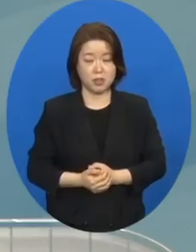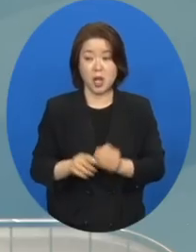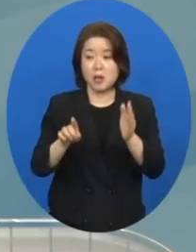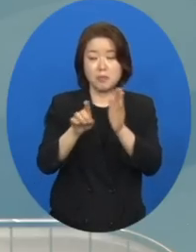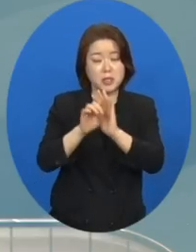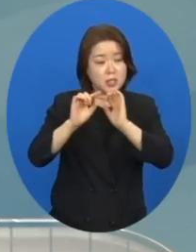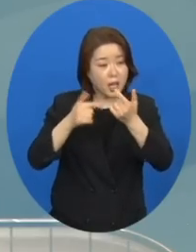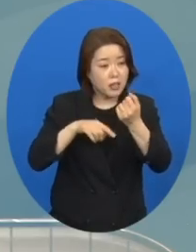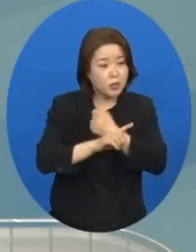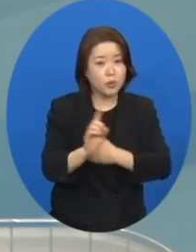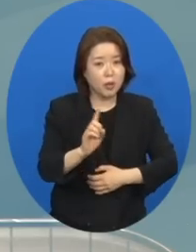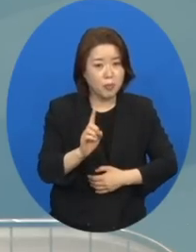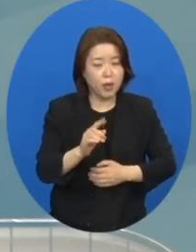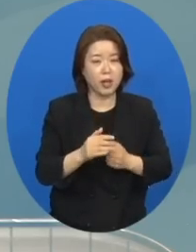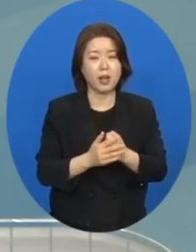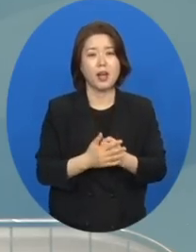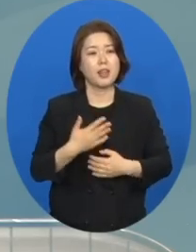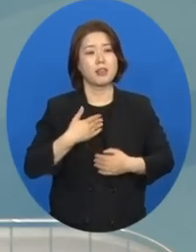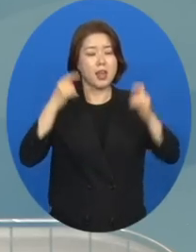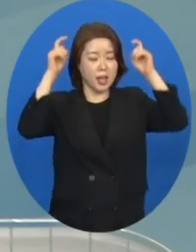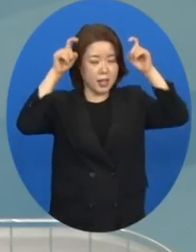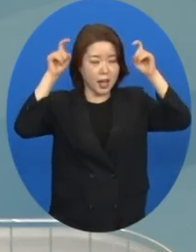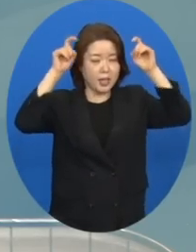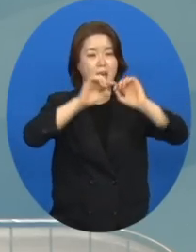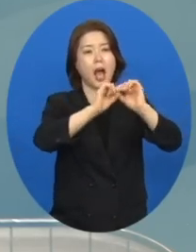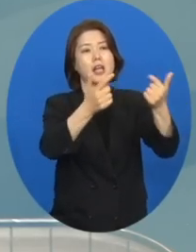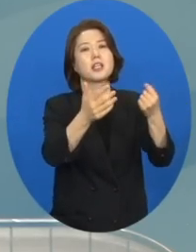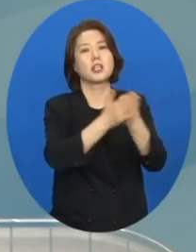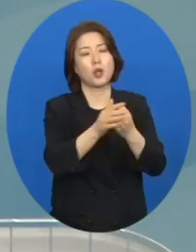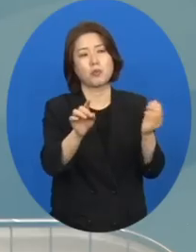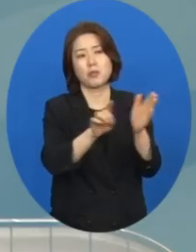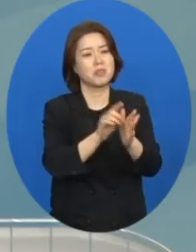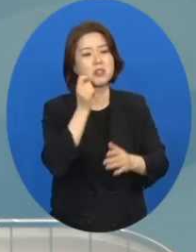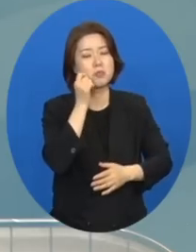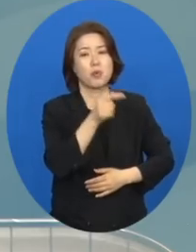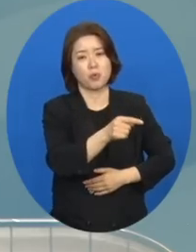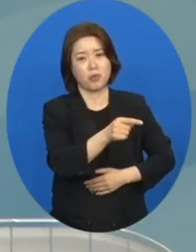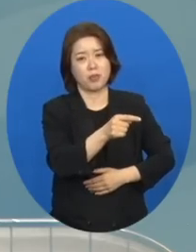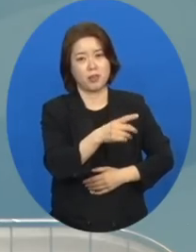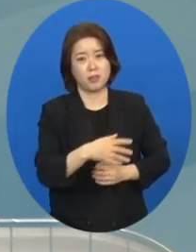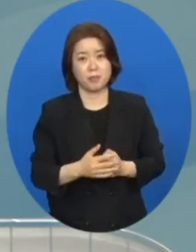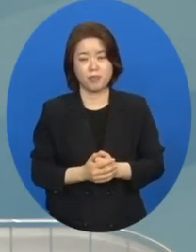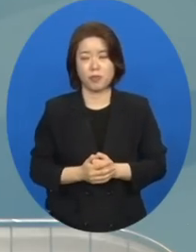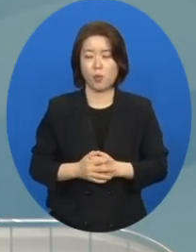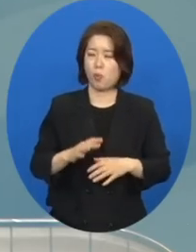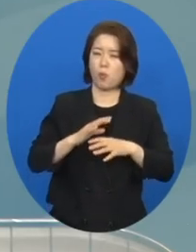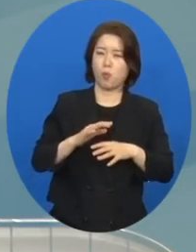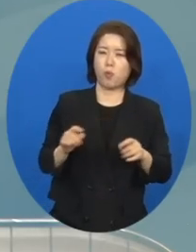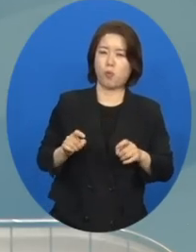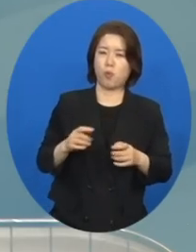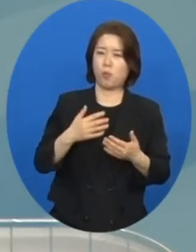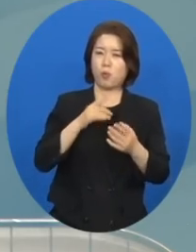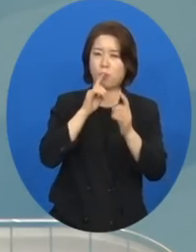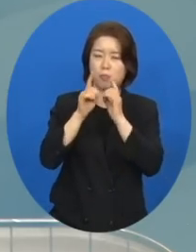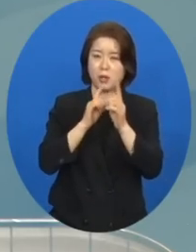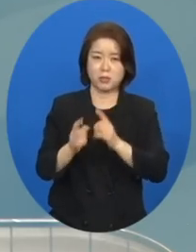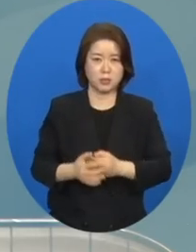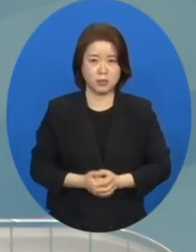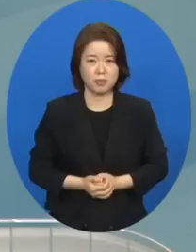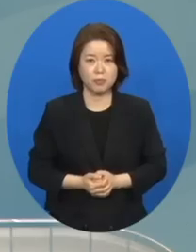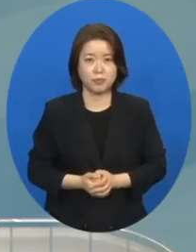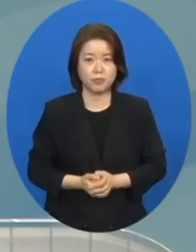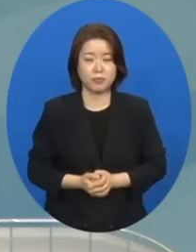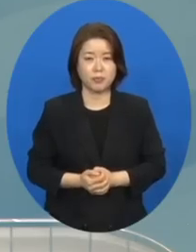내 양이 아닌 게 아니라 뇌 향이 아니라서 믿지 않는다는 것입니다 두려운 말씀입니다 성경에